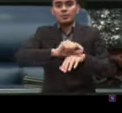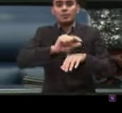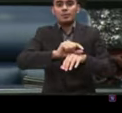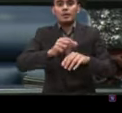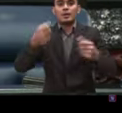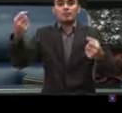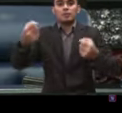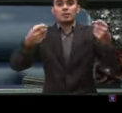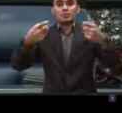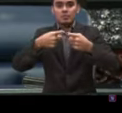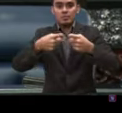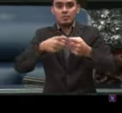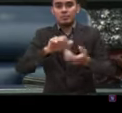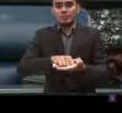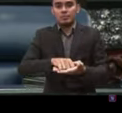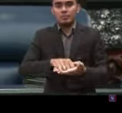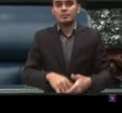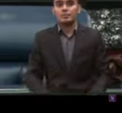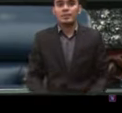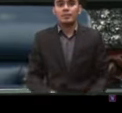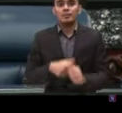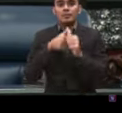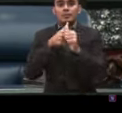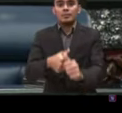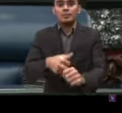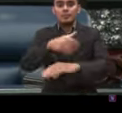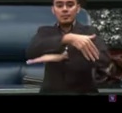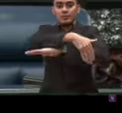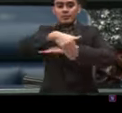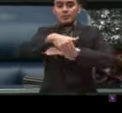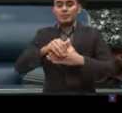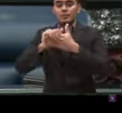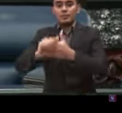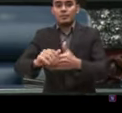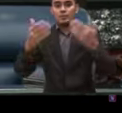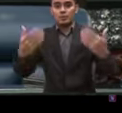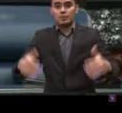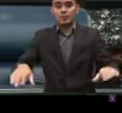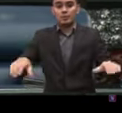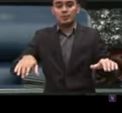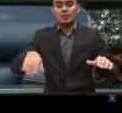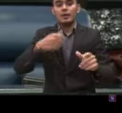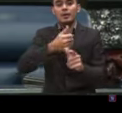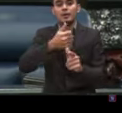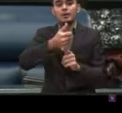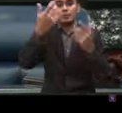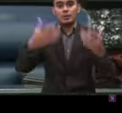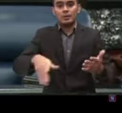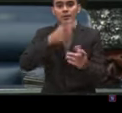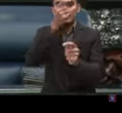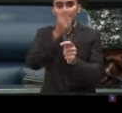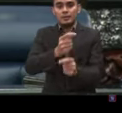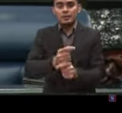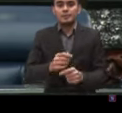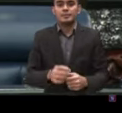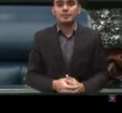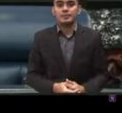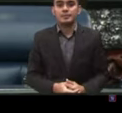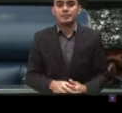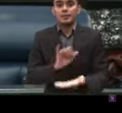kenderaan mikromobiliti tersebut berdasarkan kepada garis panduan yang telah dibangunkan atau ditetapkan. Di samping itu,